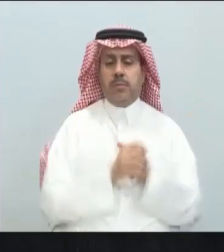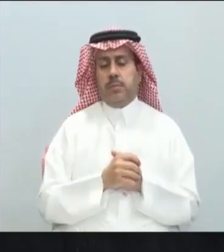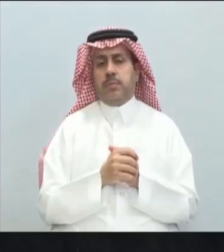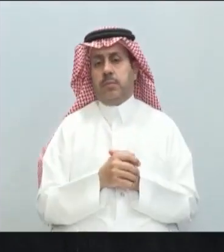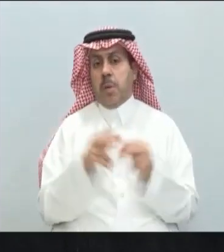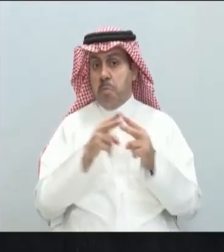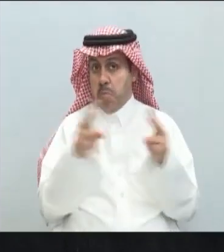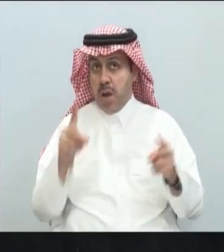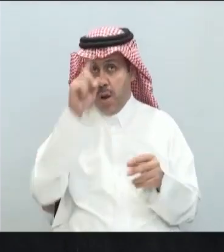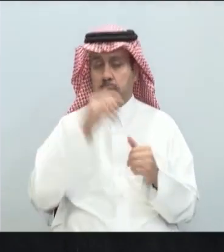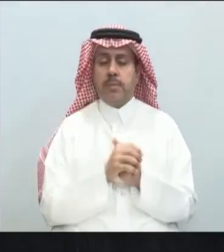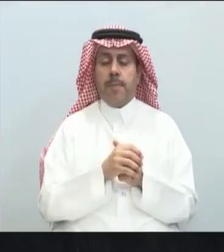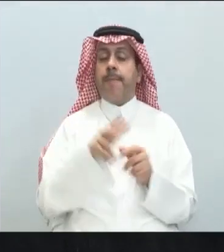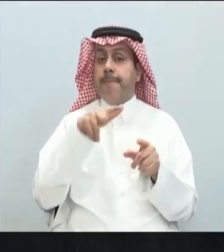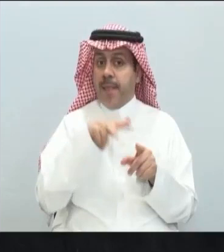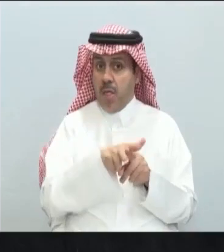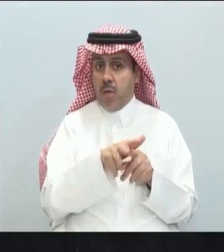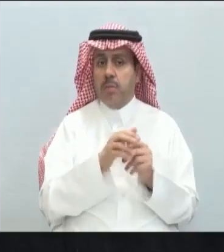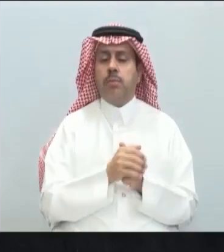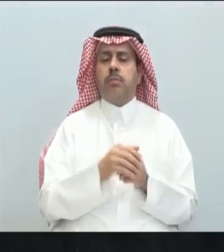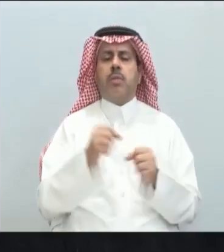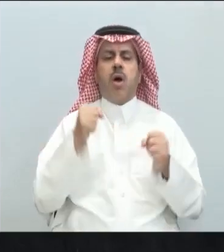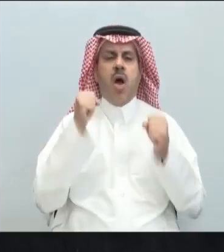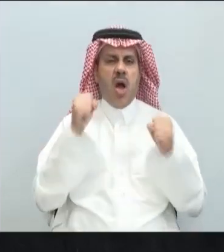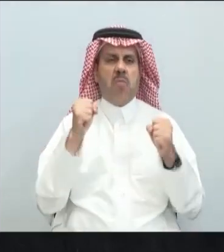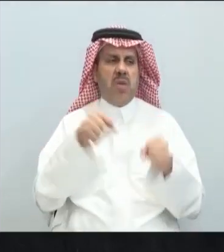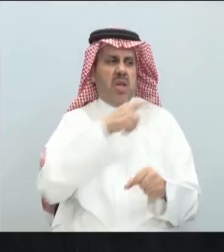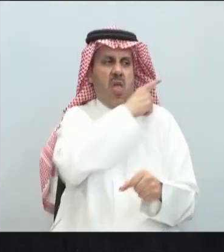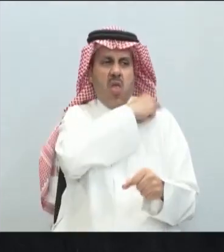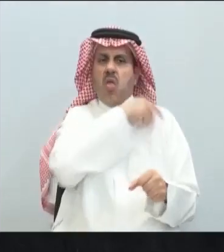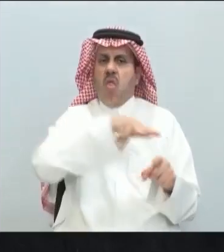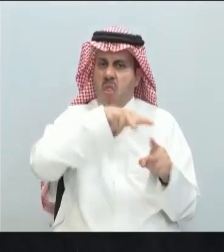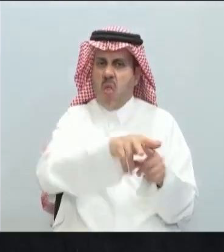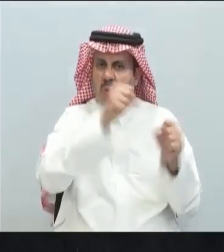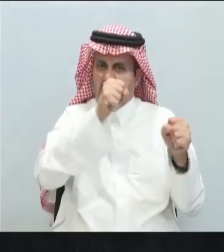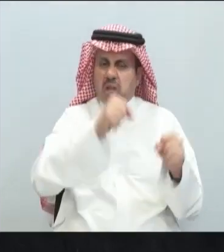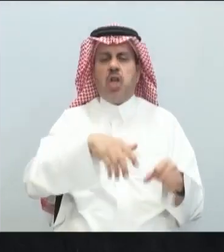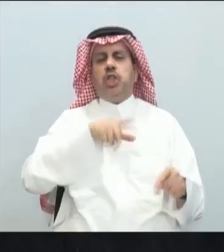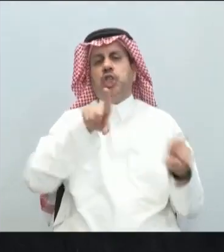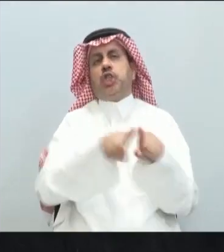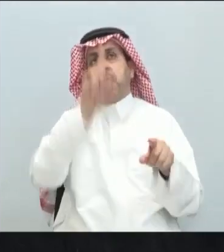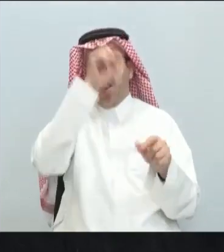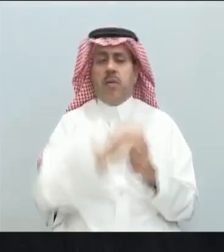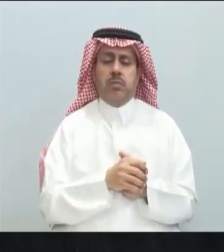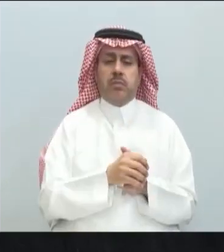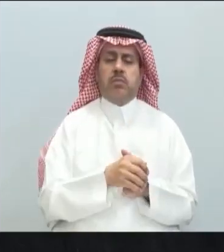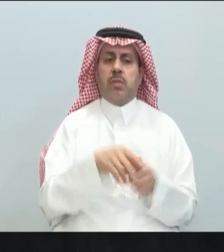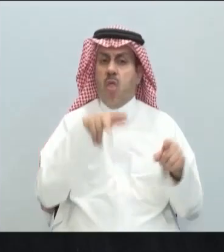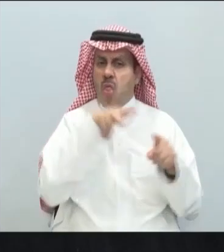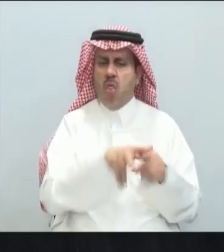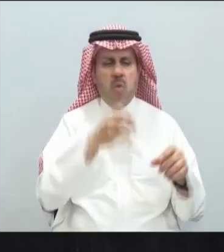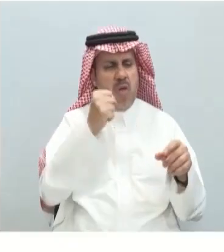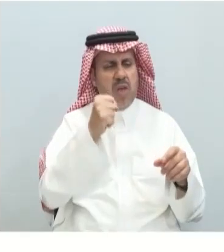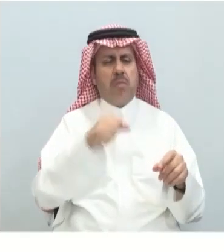وعلا هذا الظلم وان اشنع واقبح انواع الظلم هو الشرك بالله سبحانه وتعالى